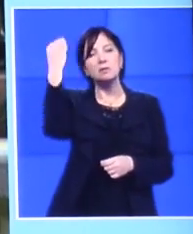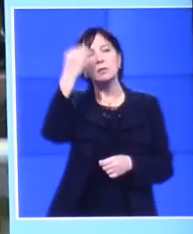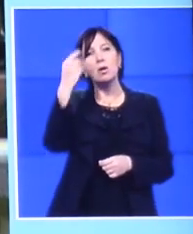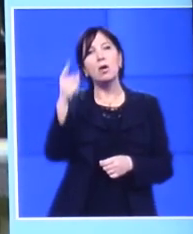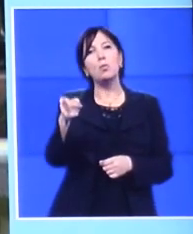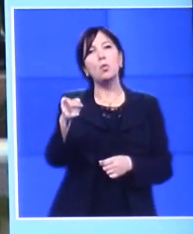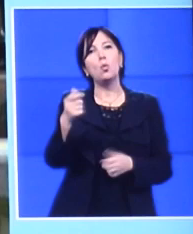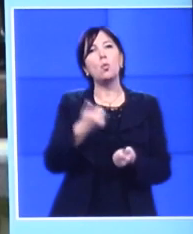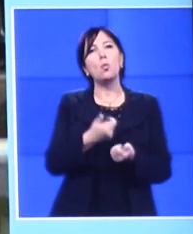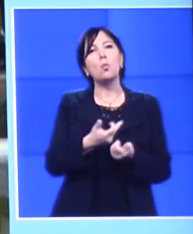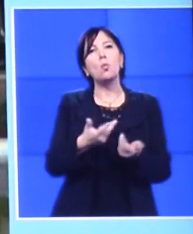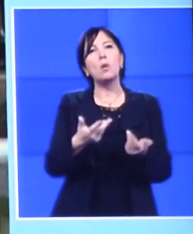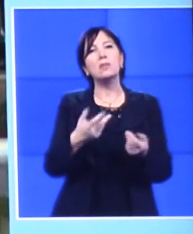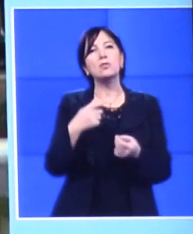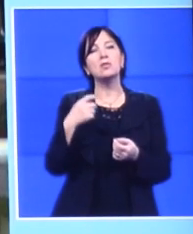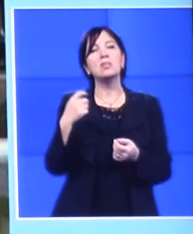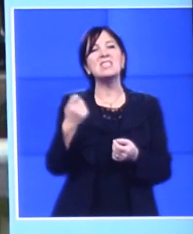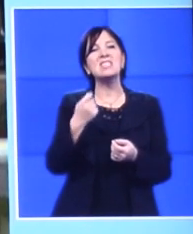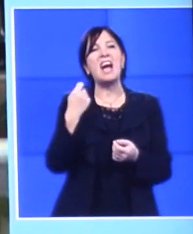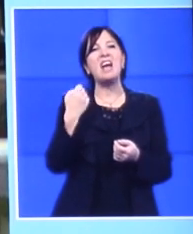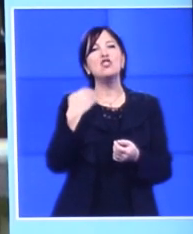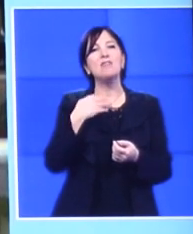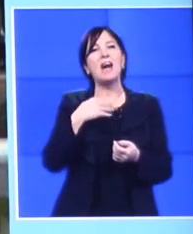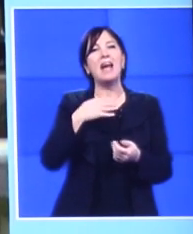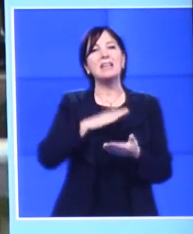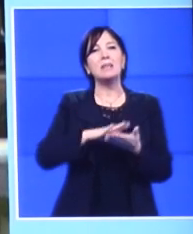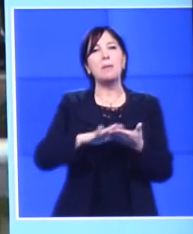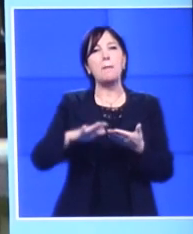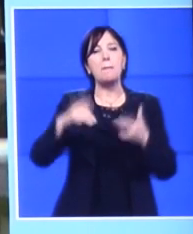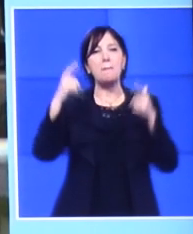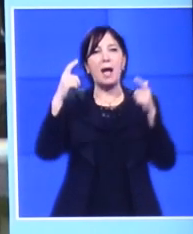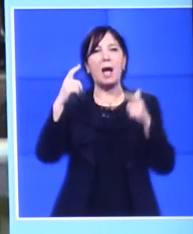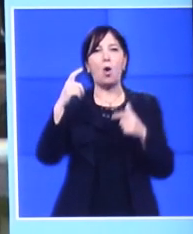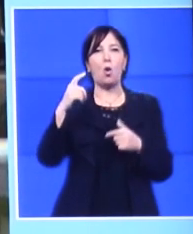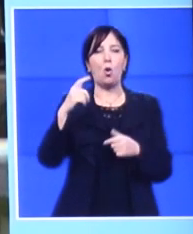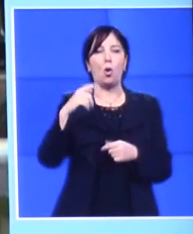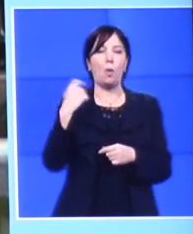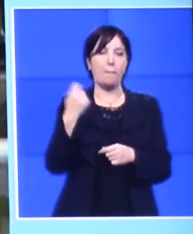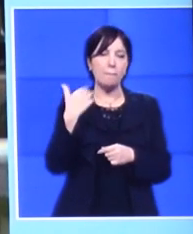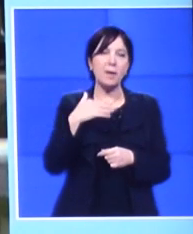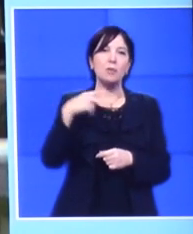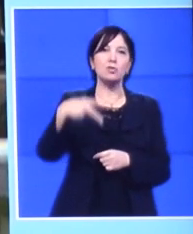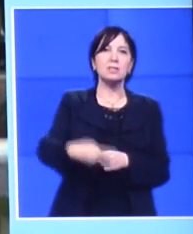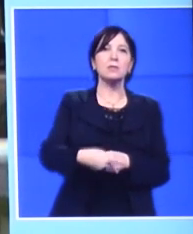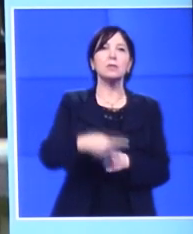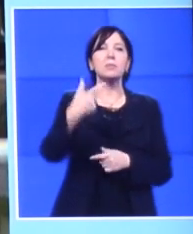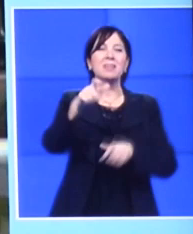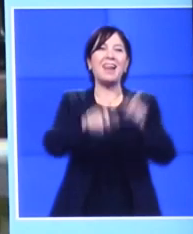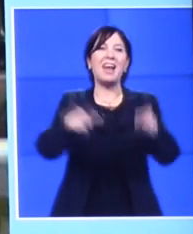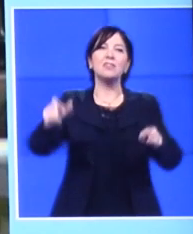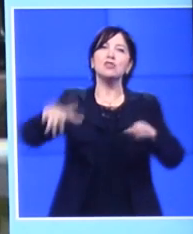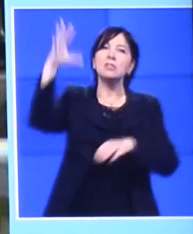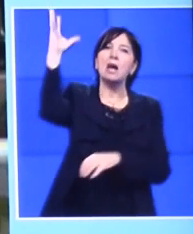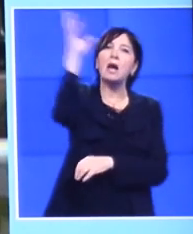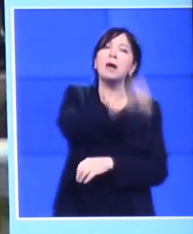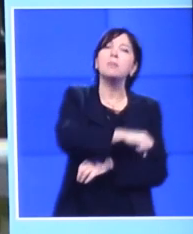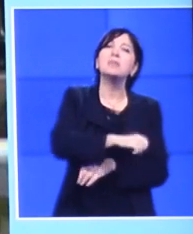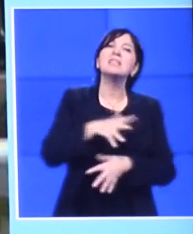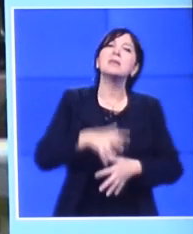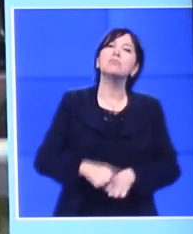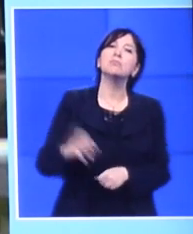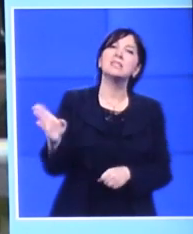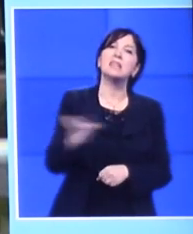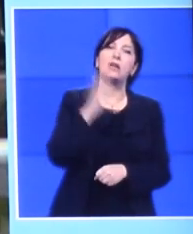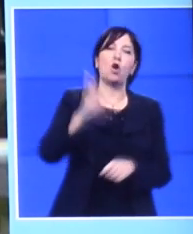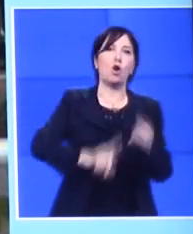fatto San Giovanni Paolo II perché la gente capisce la misericordia di